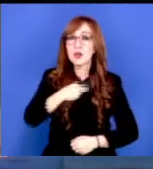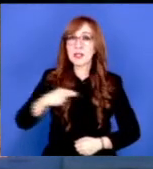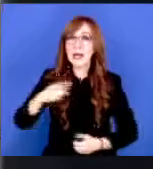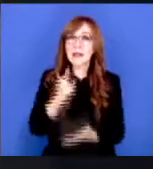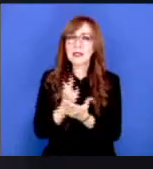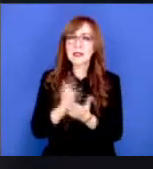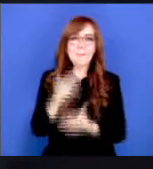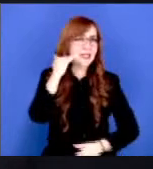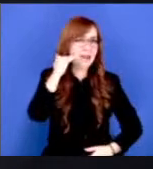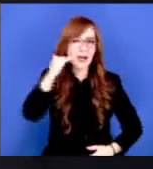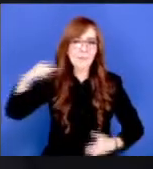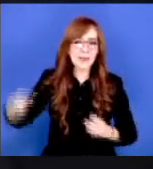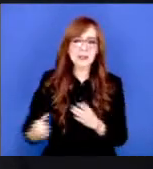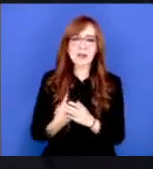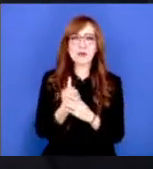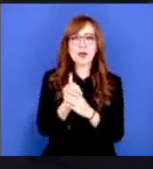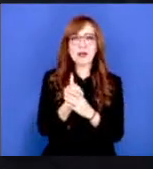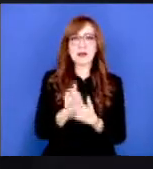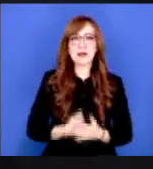persatuan dan kesatuan.